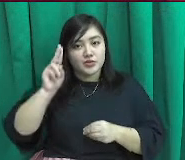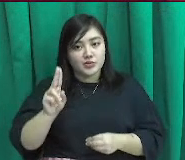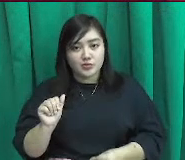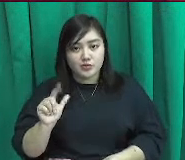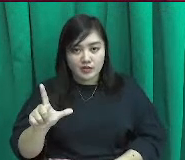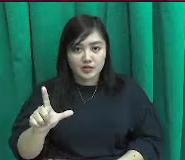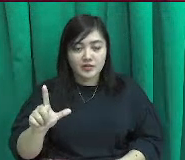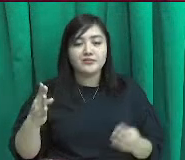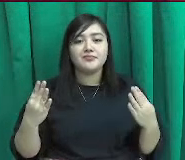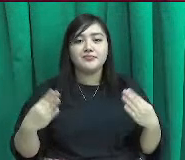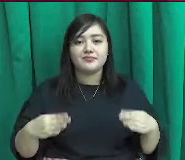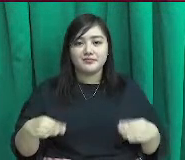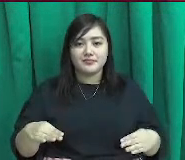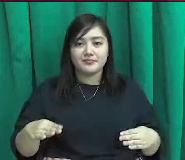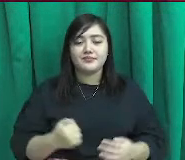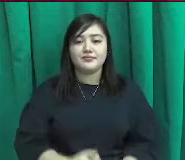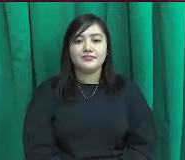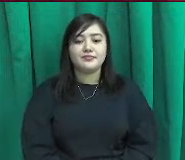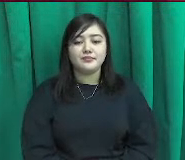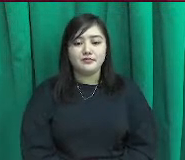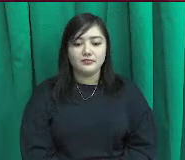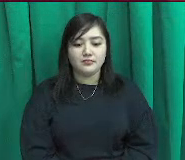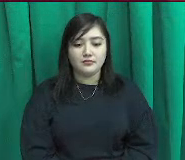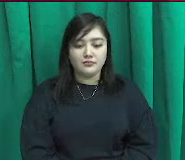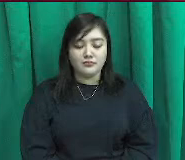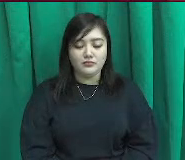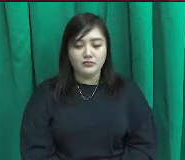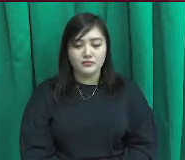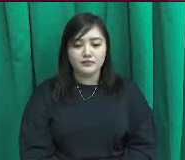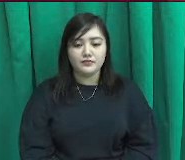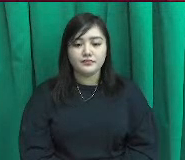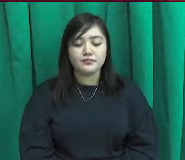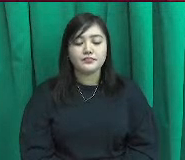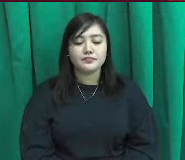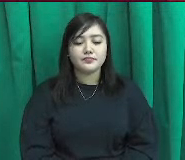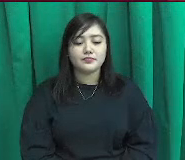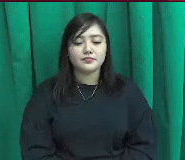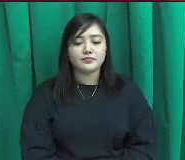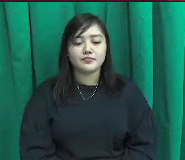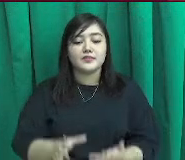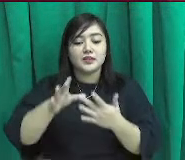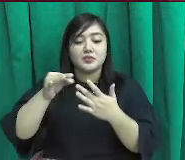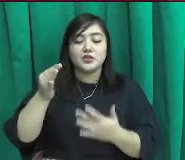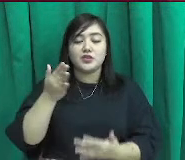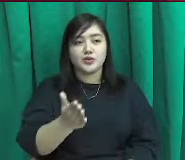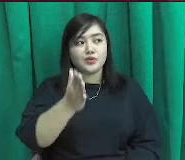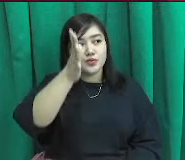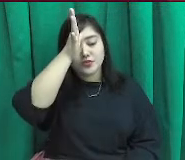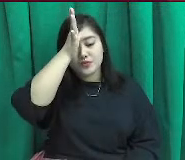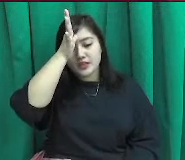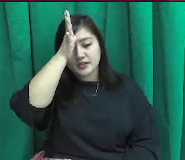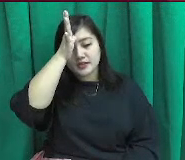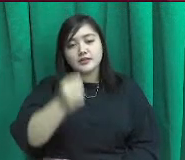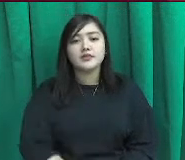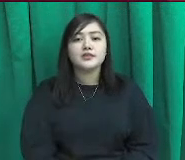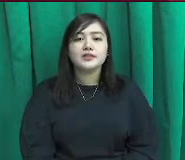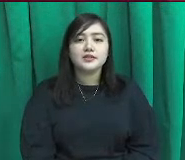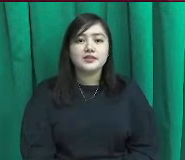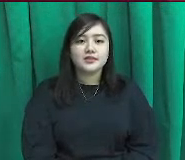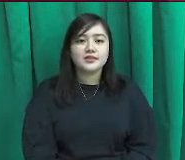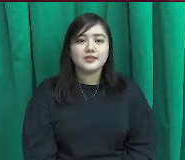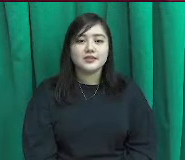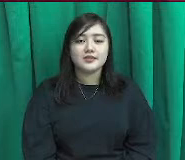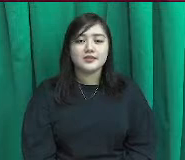dito para malaman po nating lahat, lalo sa ating mga leader ng tahanan, mga padre de pamilya, mga asawang lalaki na kailangan